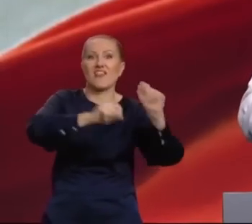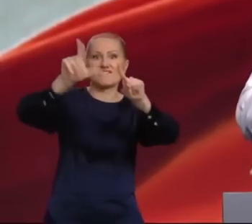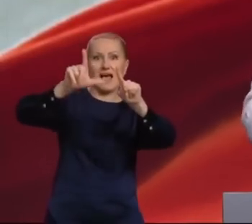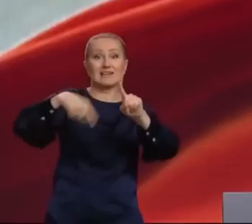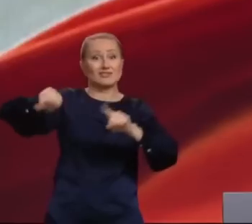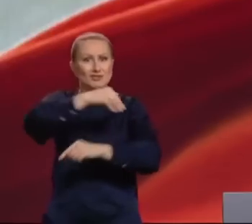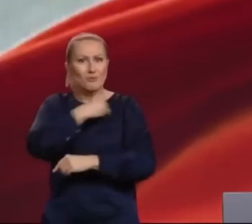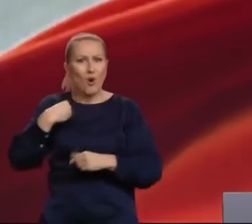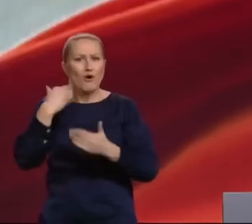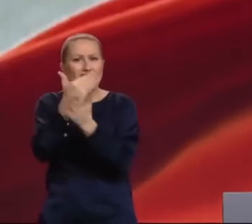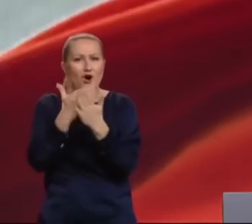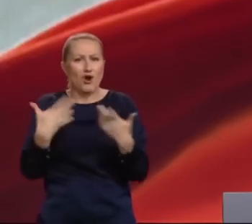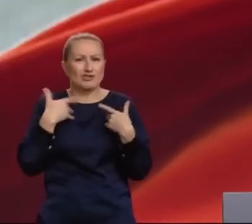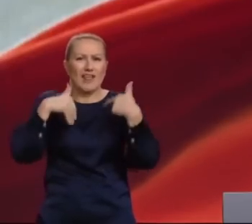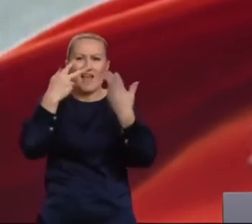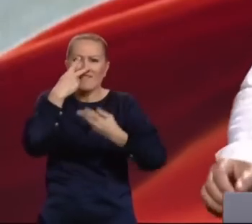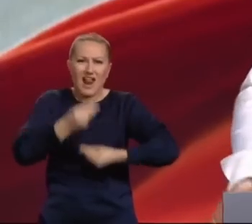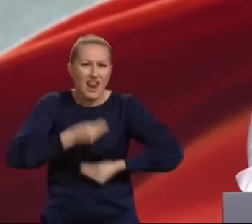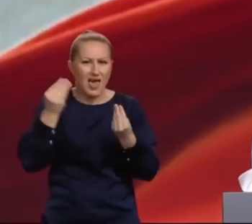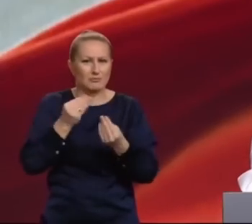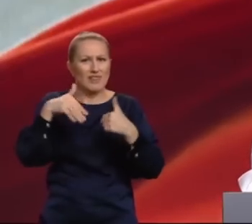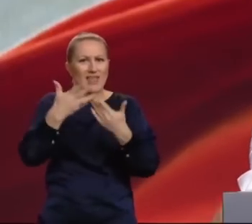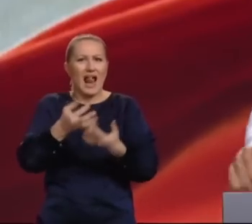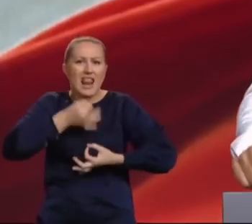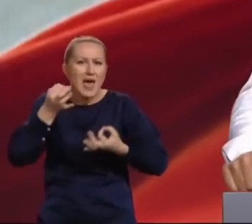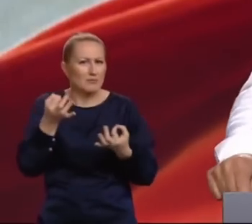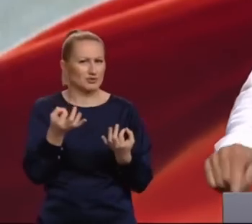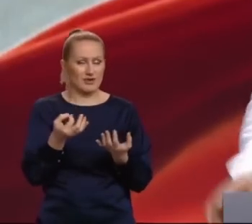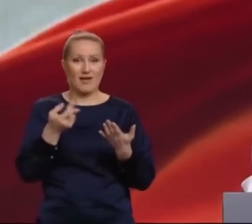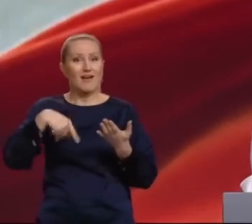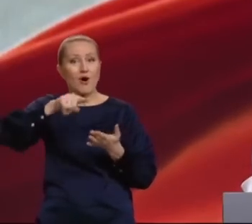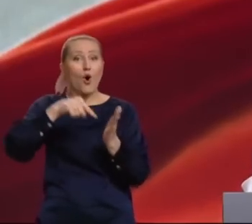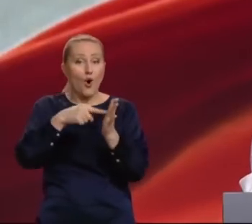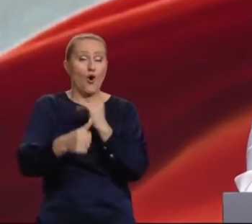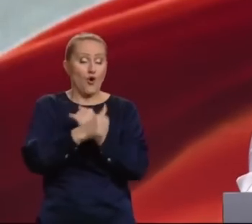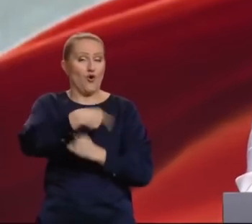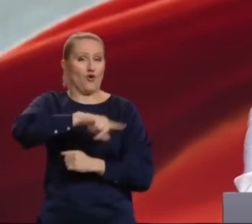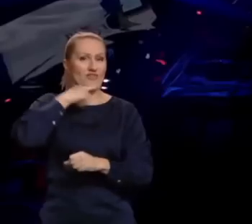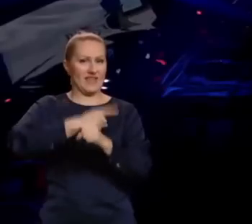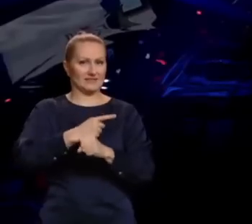być lepsze, no, znośne jakoś i to zależy od tego typu decyzji.